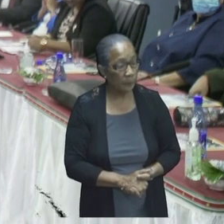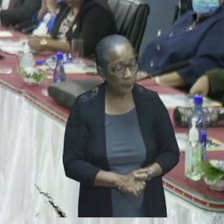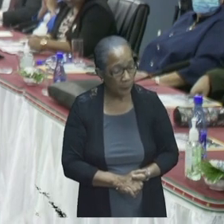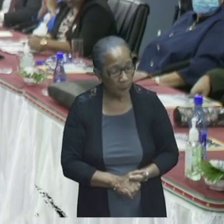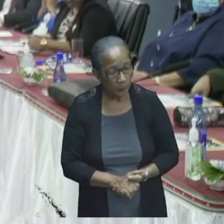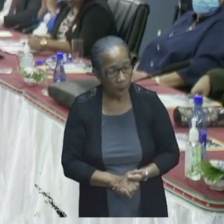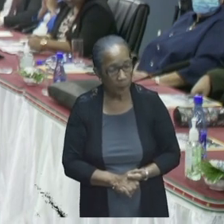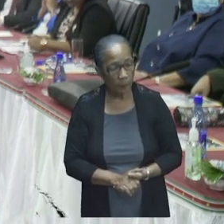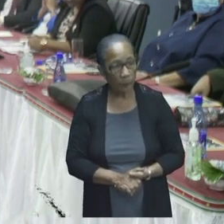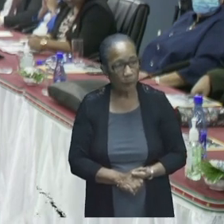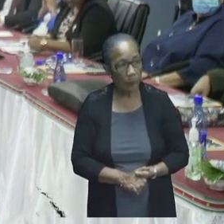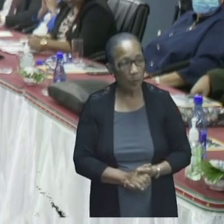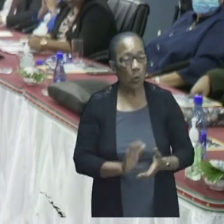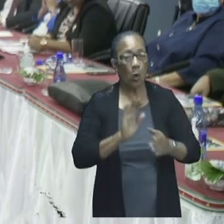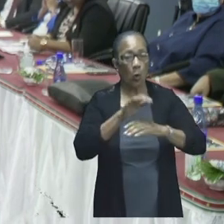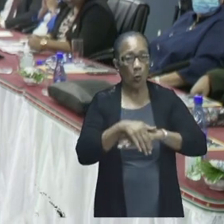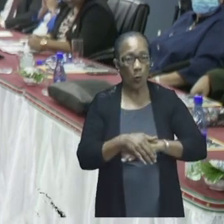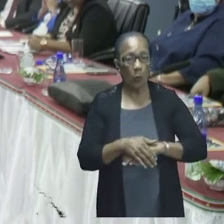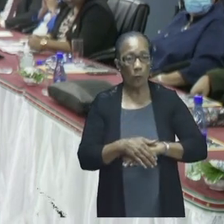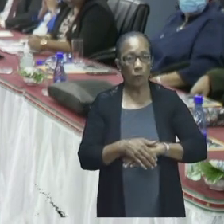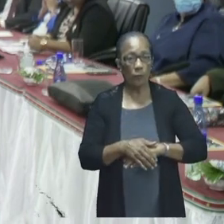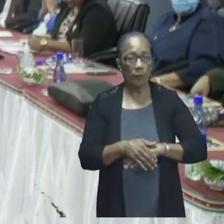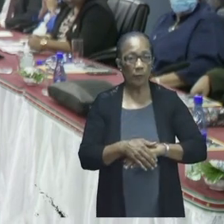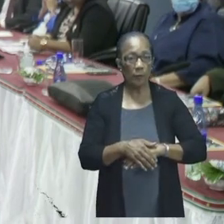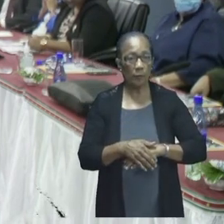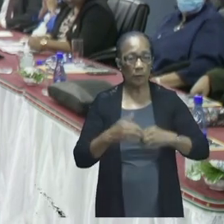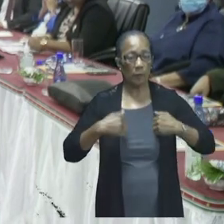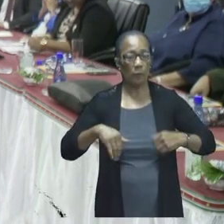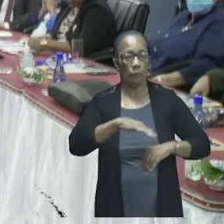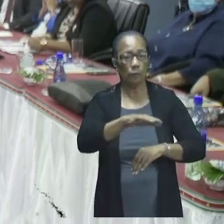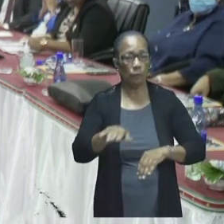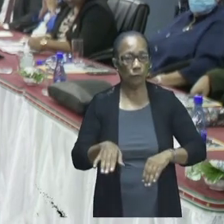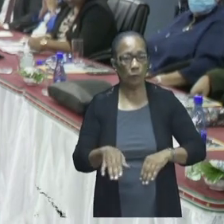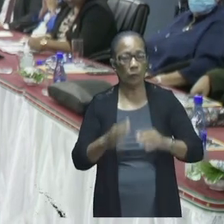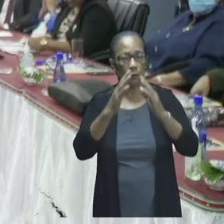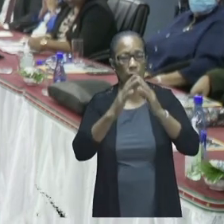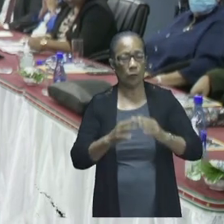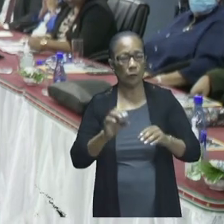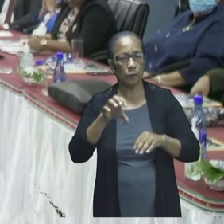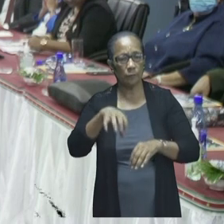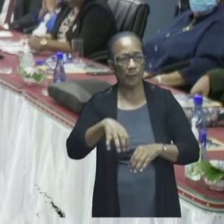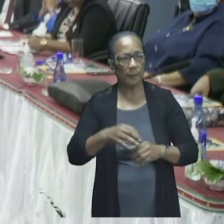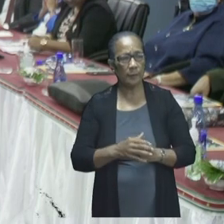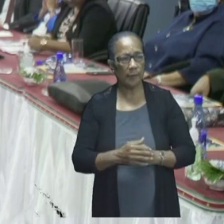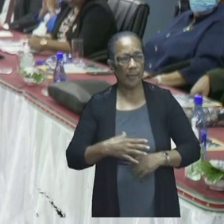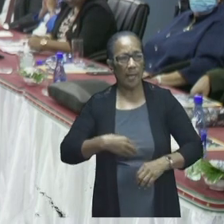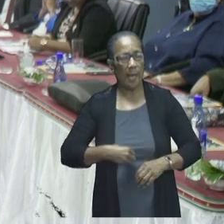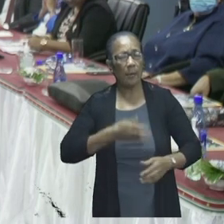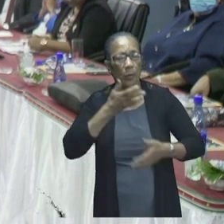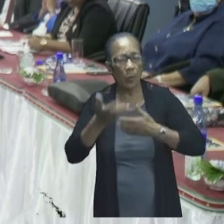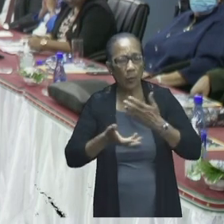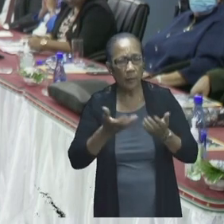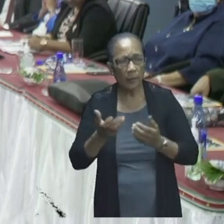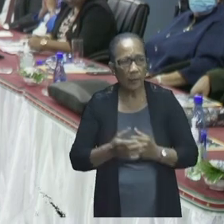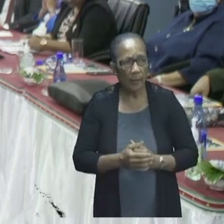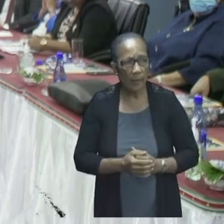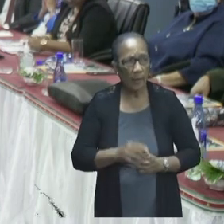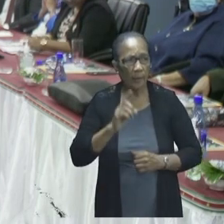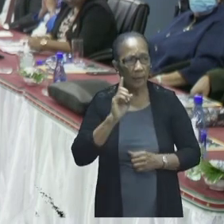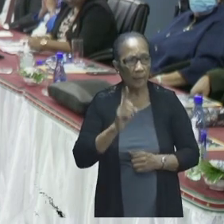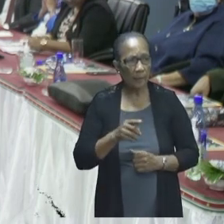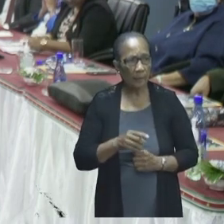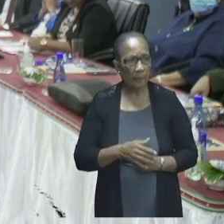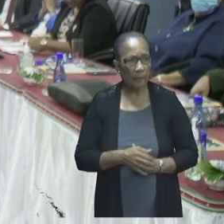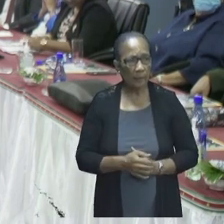overvallers huisvesting wie u heeft aangegeven dat er aan 70003